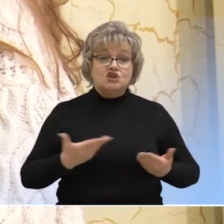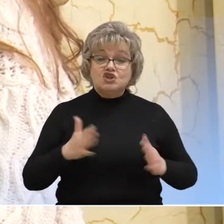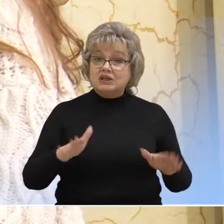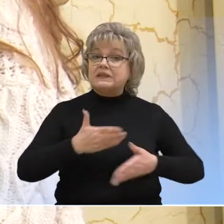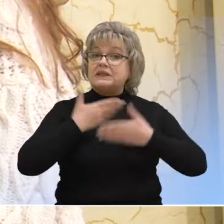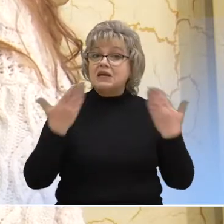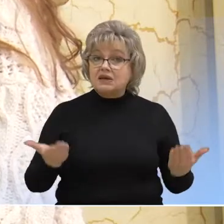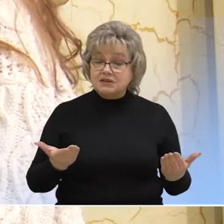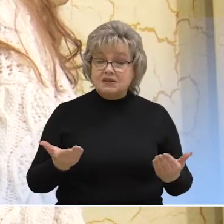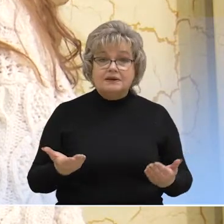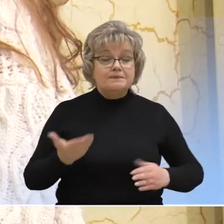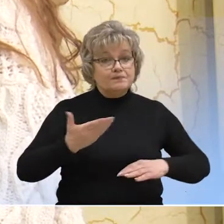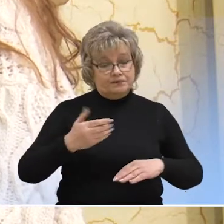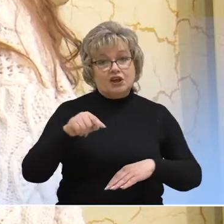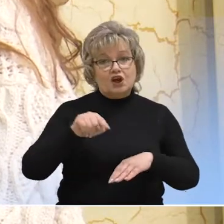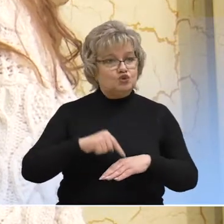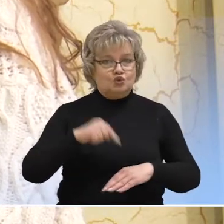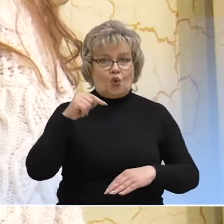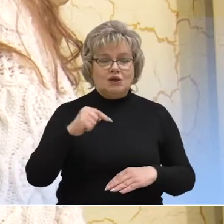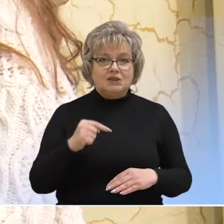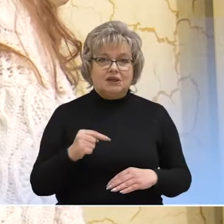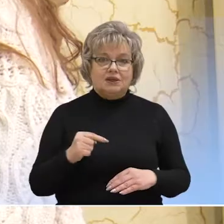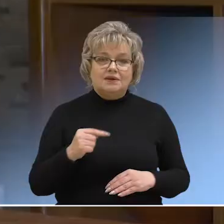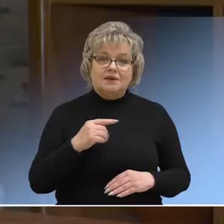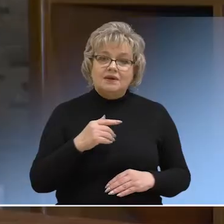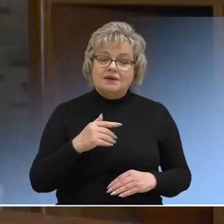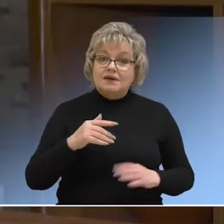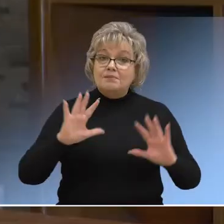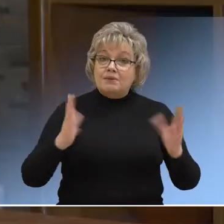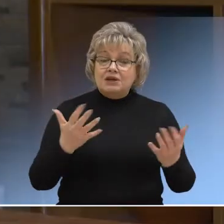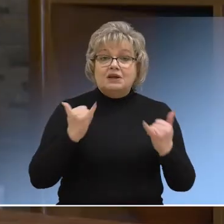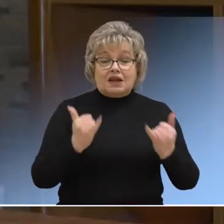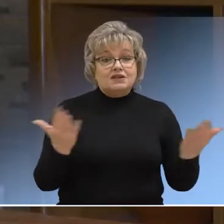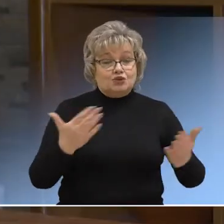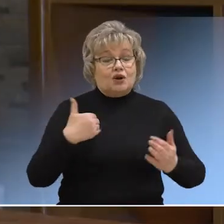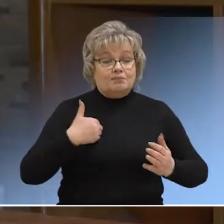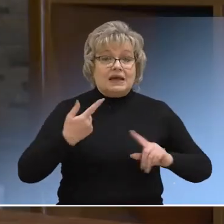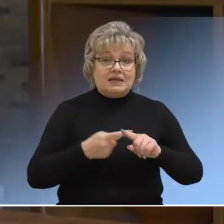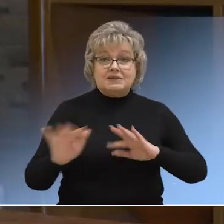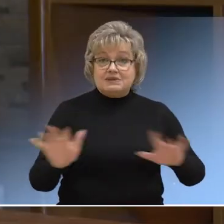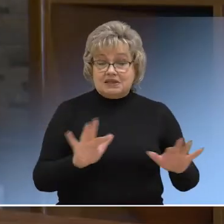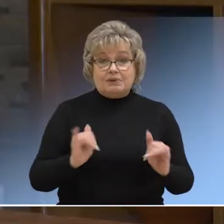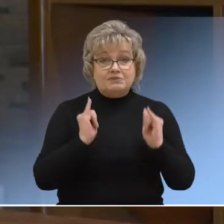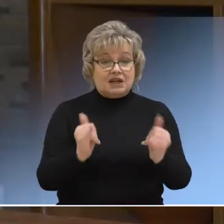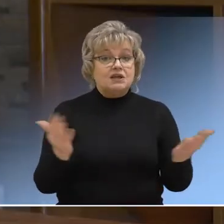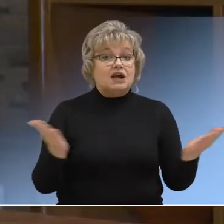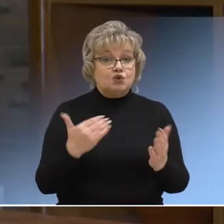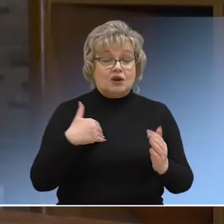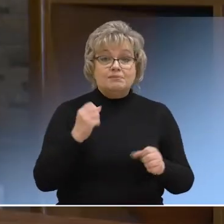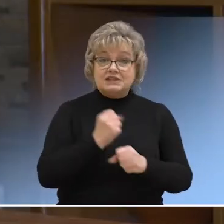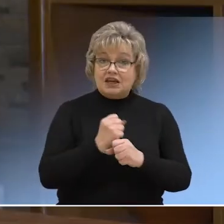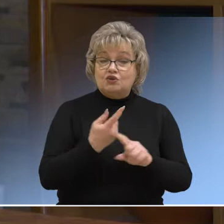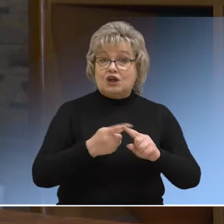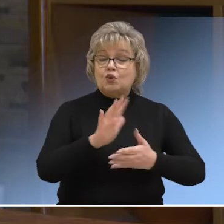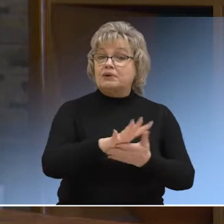Вот, и ну, трогательные на самом деле такие моменты, ради которых как раз мы этим и занимаемся, ради которых мы деятельность